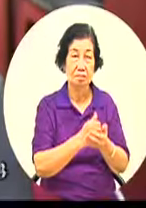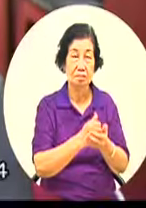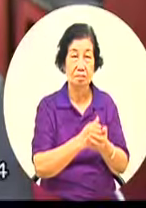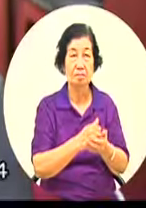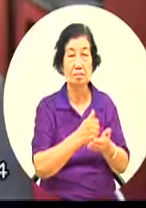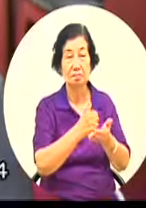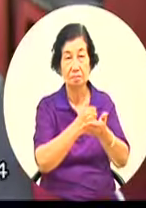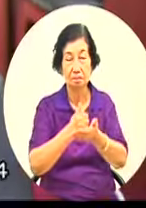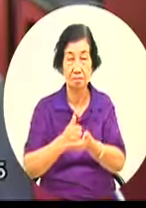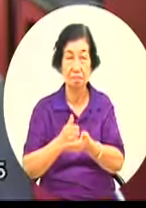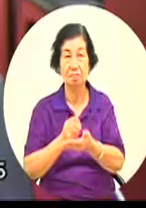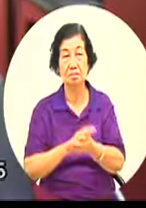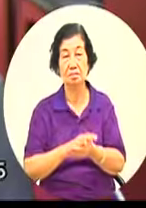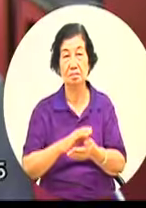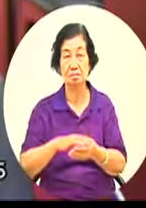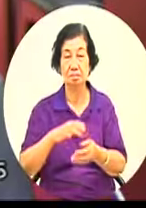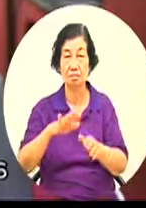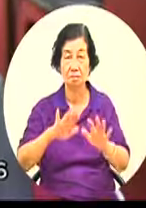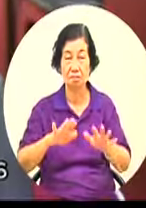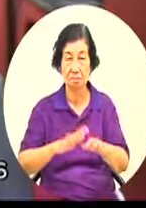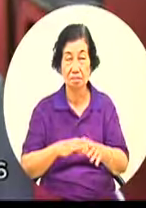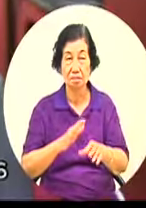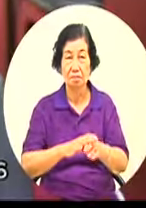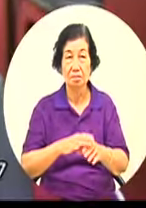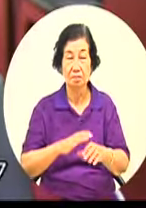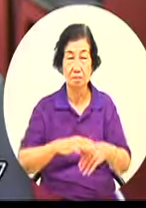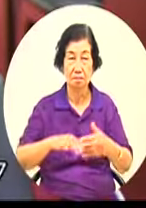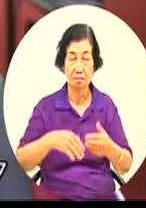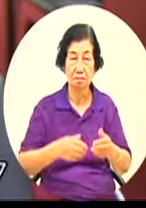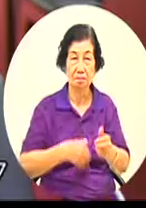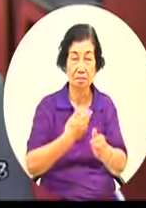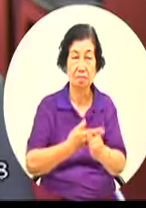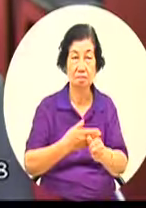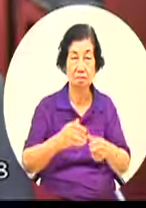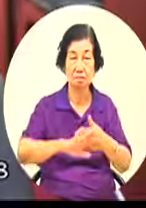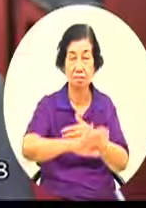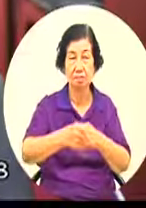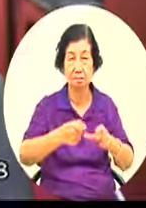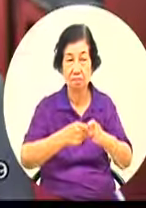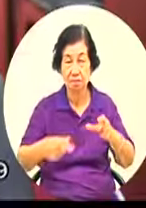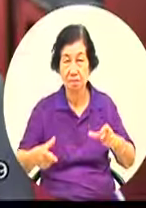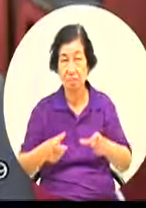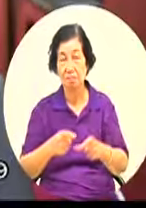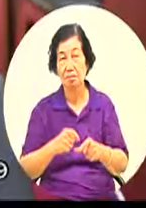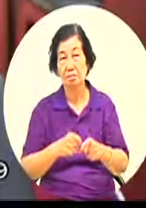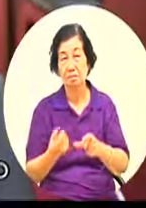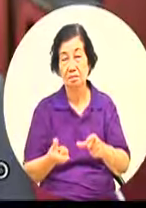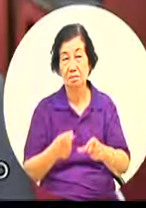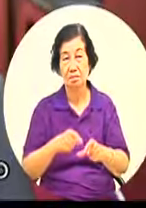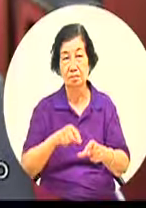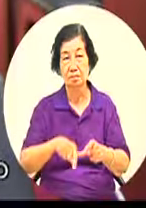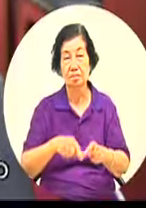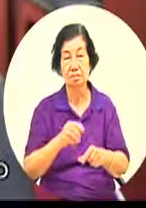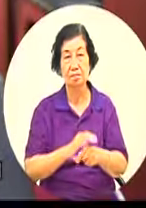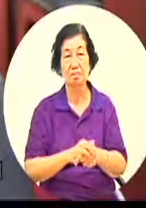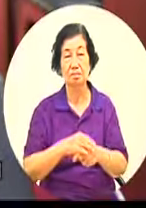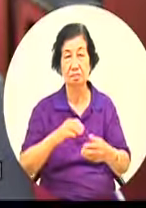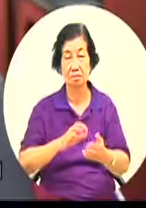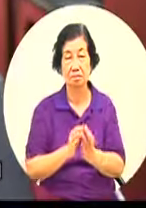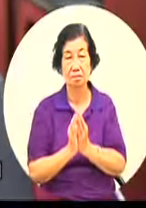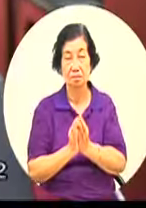许发包了，可是看看有没有机会做转环，帮我们替我们这些年轻选手运